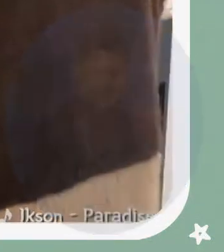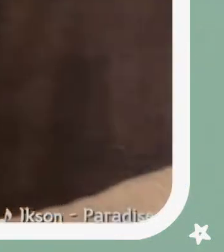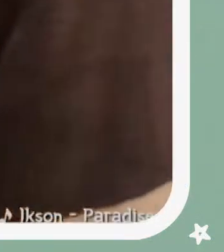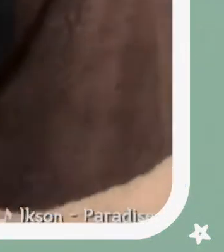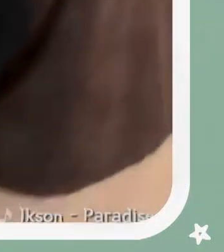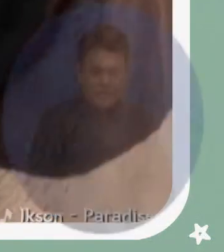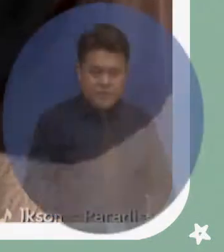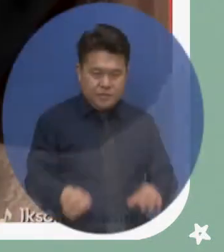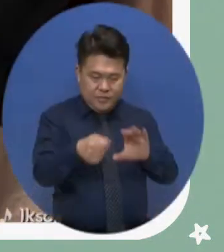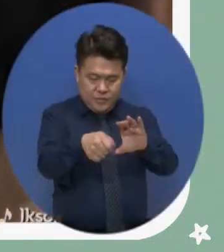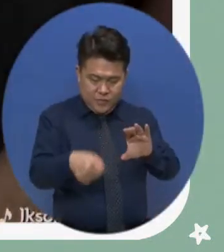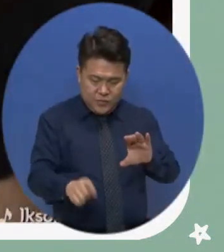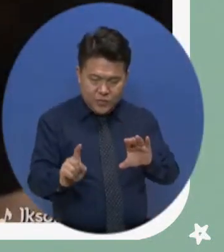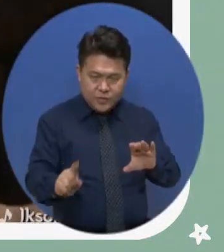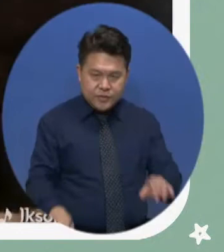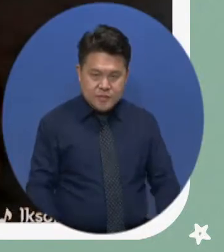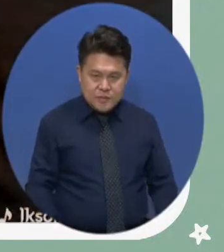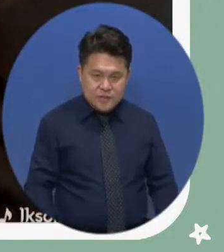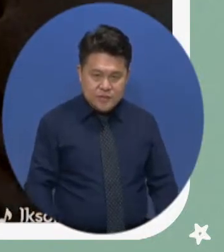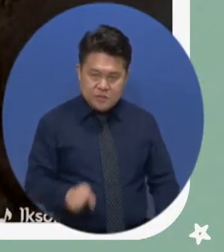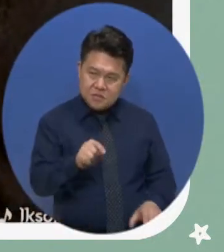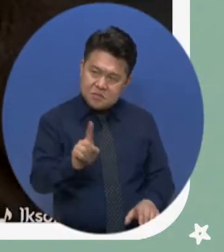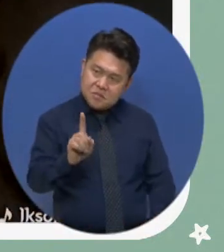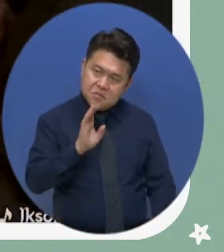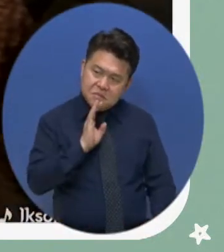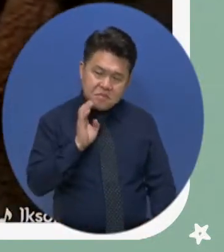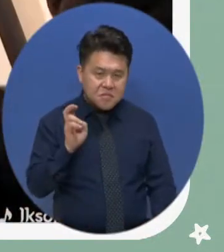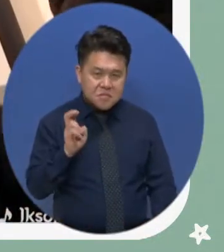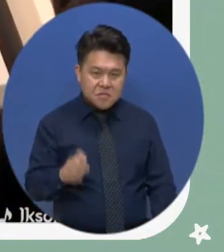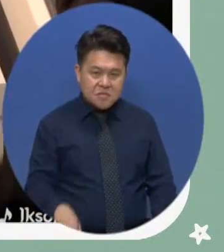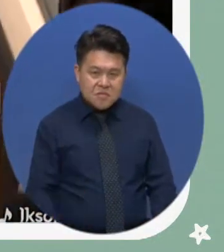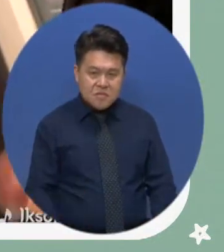무엇이 카드 테이프일까요? 이건가?